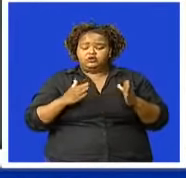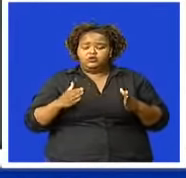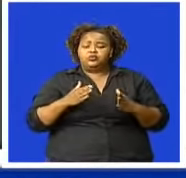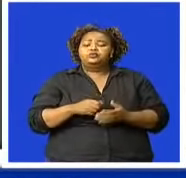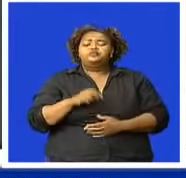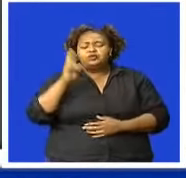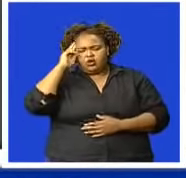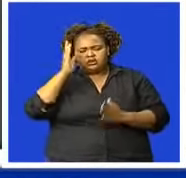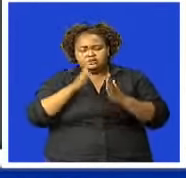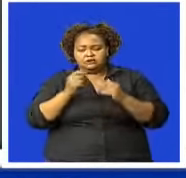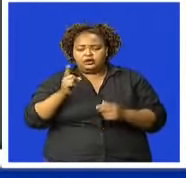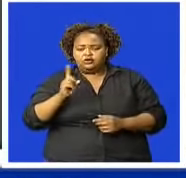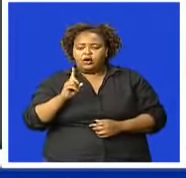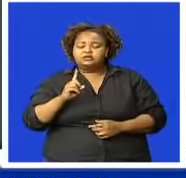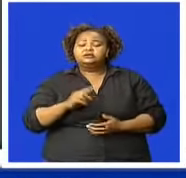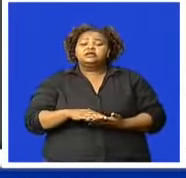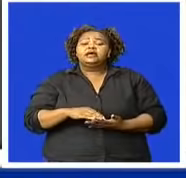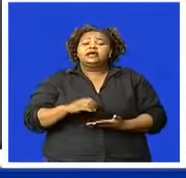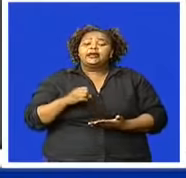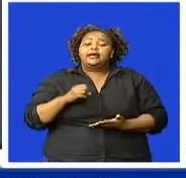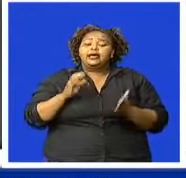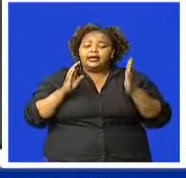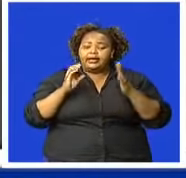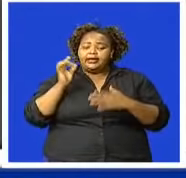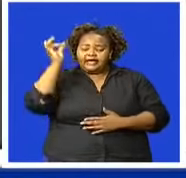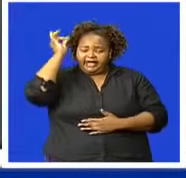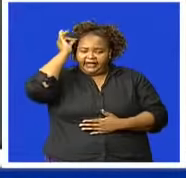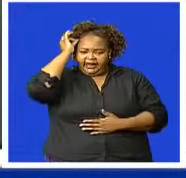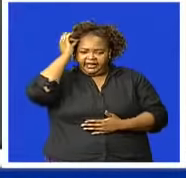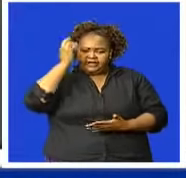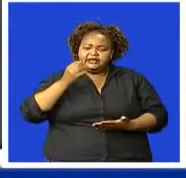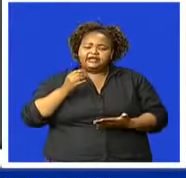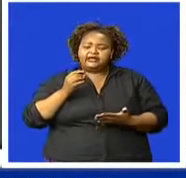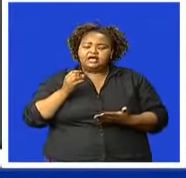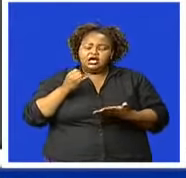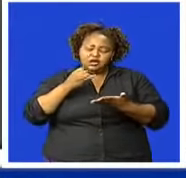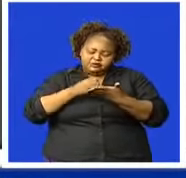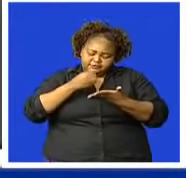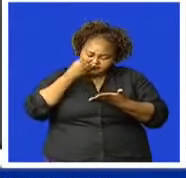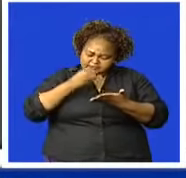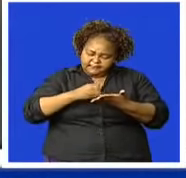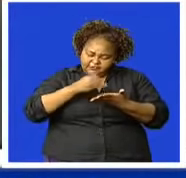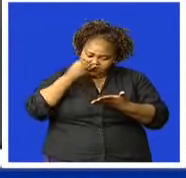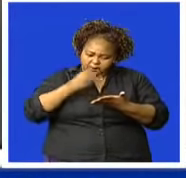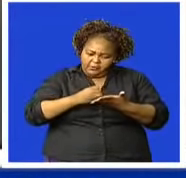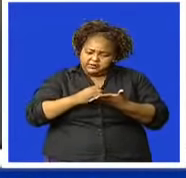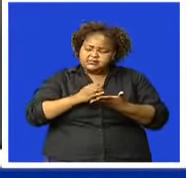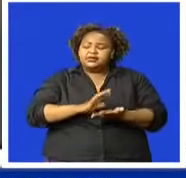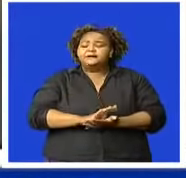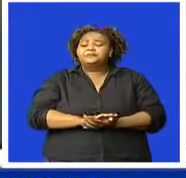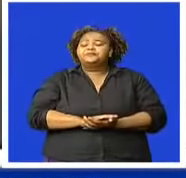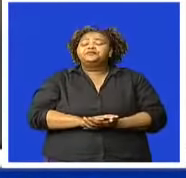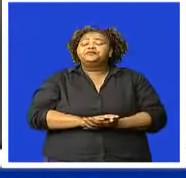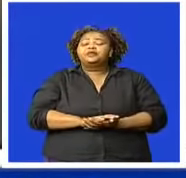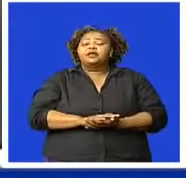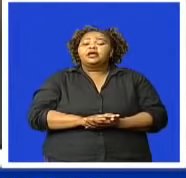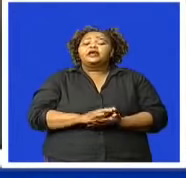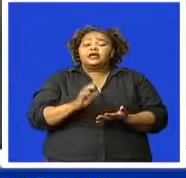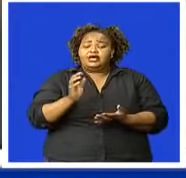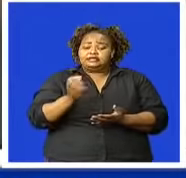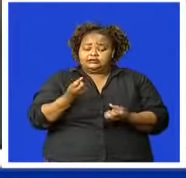sobhuza yathatha emandla khona yabuyisa kuwo ukuthi iphathele livela kangwane idate lemgcoka lo ngakho ke nenkosi imswati